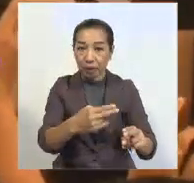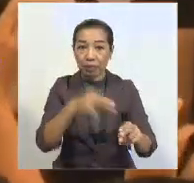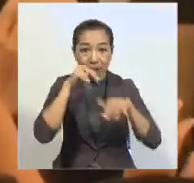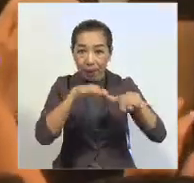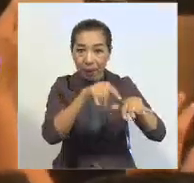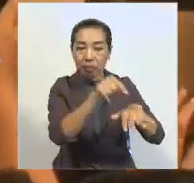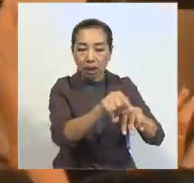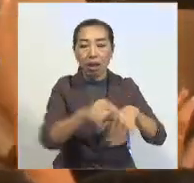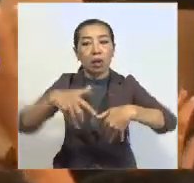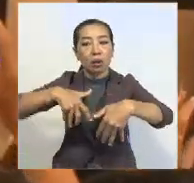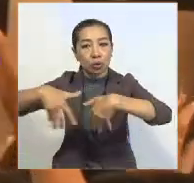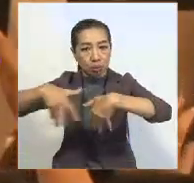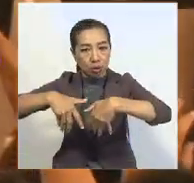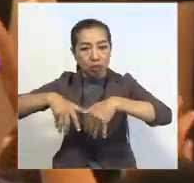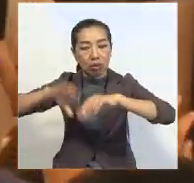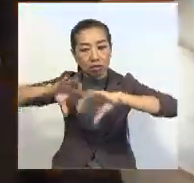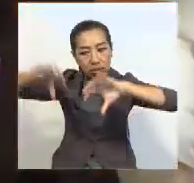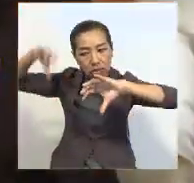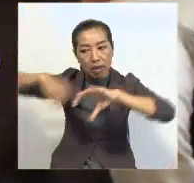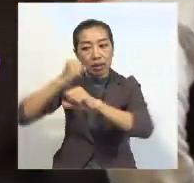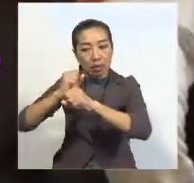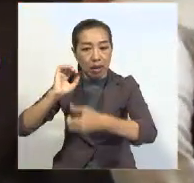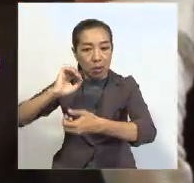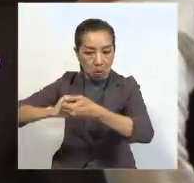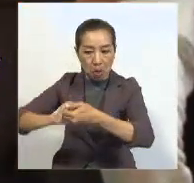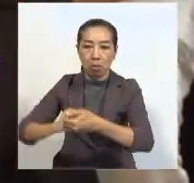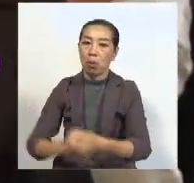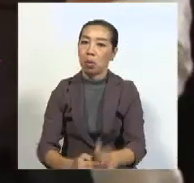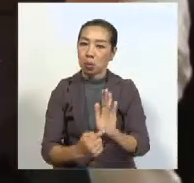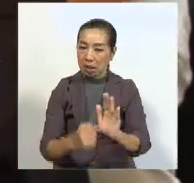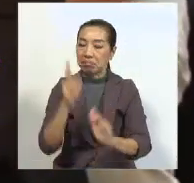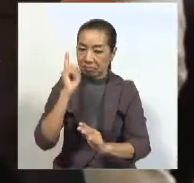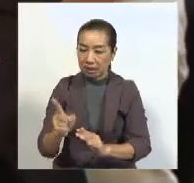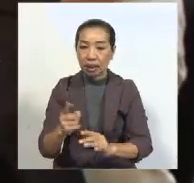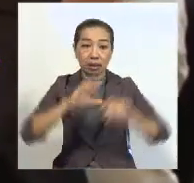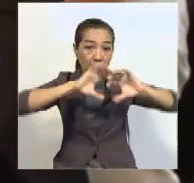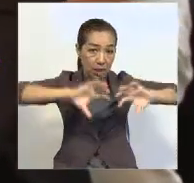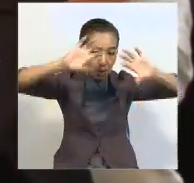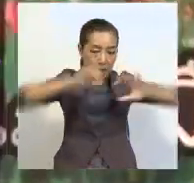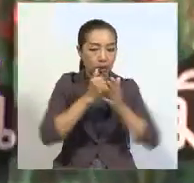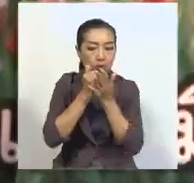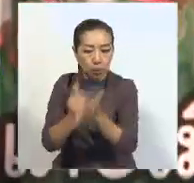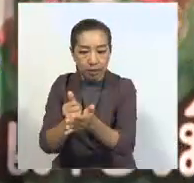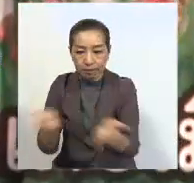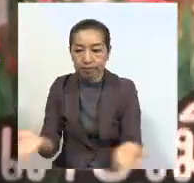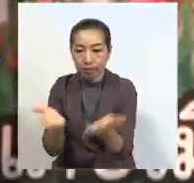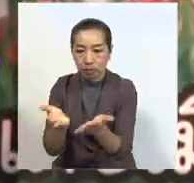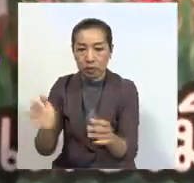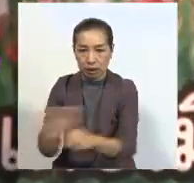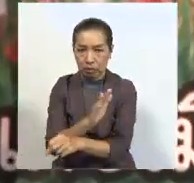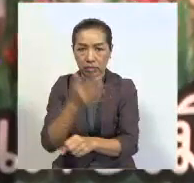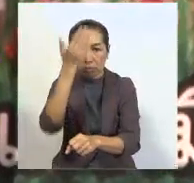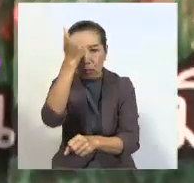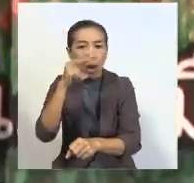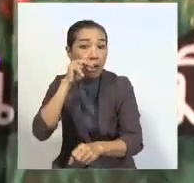องถิ่นกับชุมชนอย่างแท้จริงก็ขอให้ทำอย่างต่อเนื่องค่ะโดยทางรัฐบาลก็จะให้การสนับสนุนอย่างเต็มที่เพราะว่าคลองแ